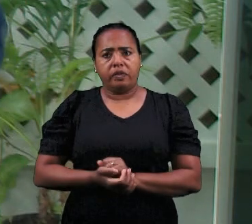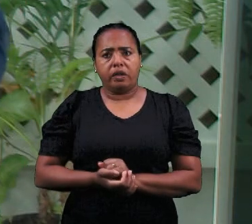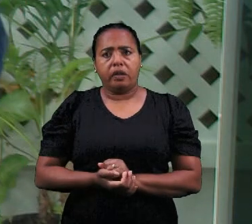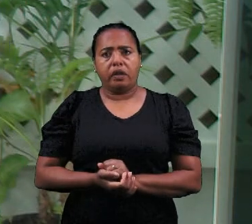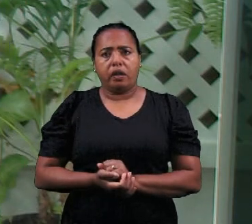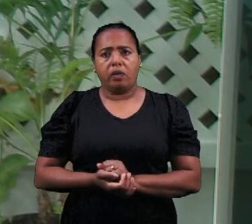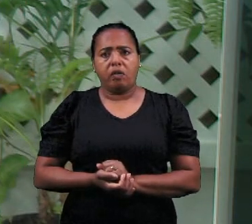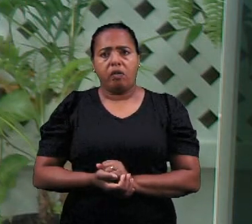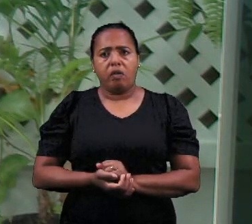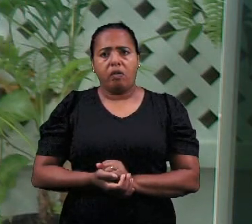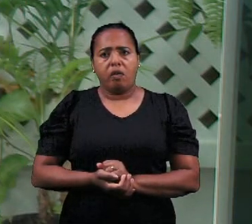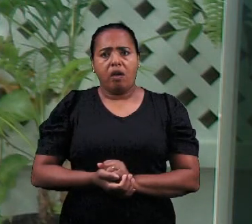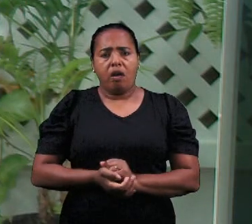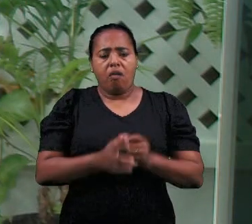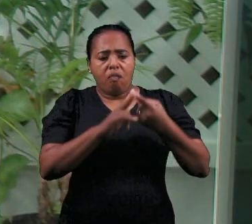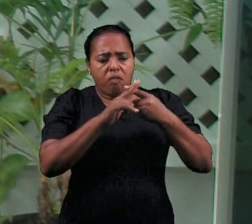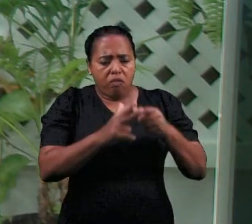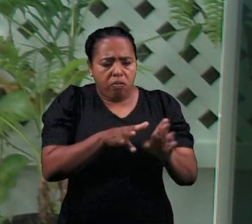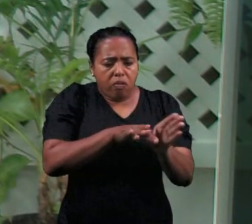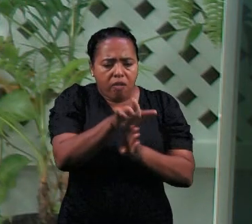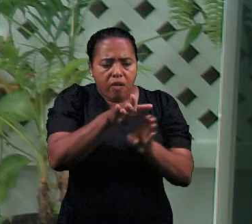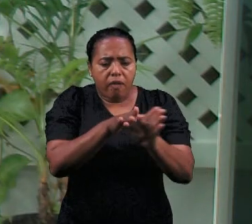sont dans leur dernier moment de vie,